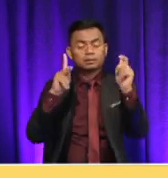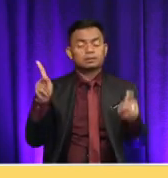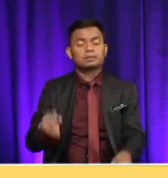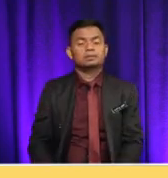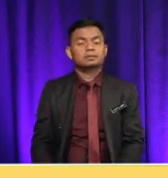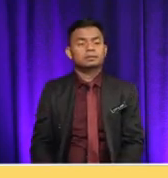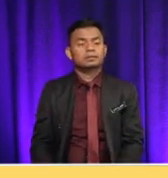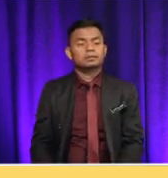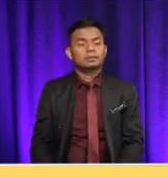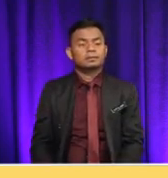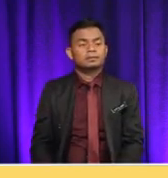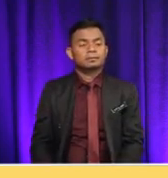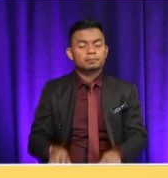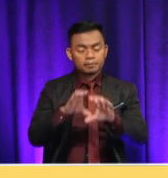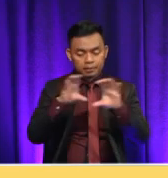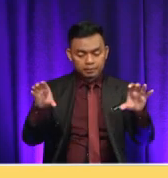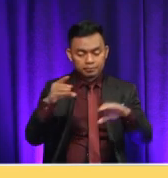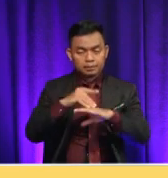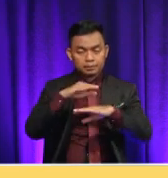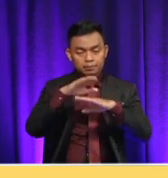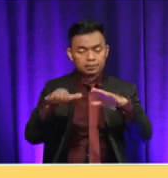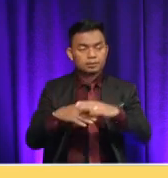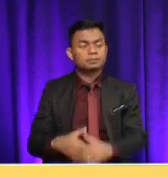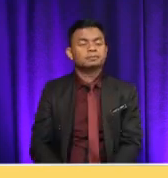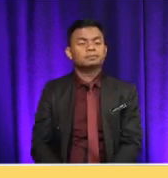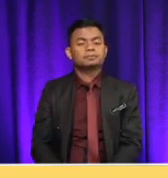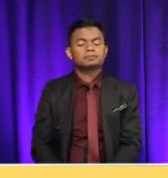Spike ditanya fungsi Perhubungan